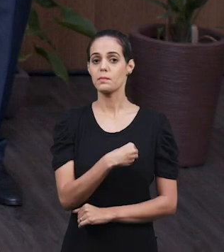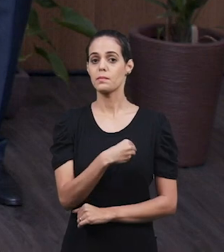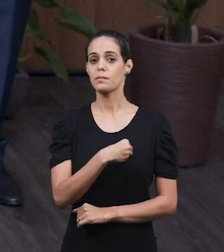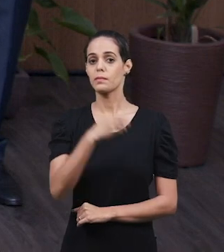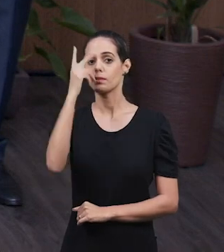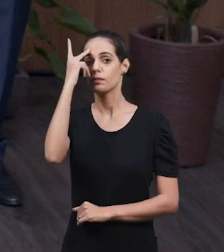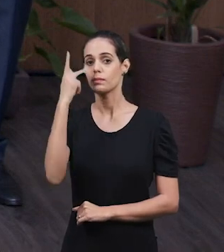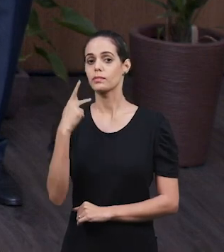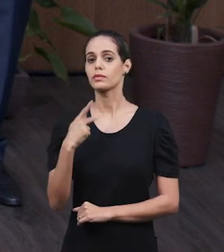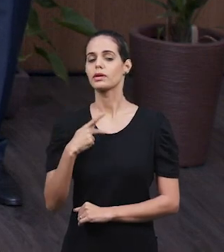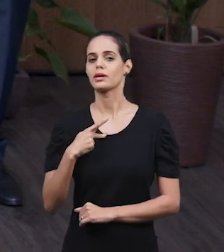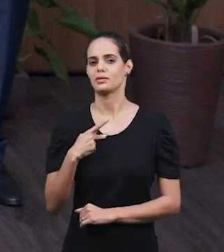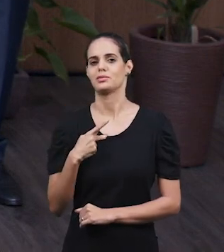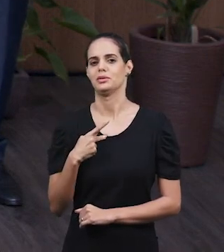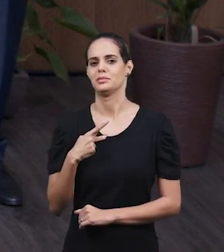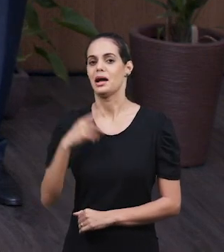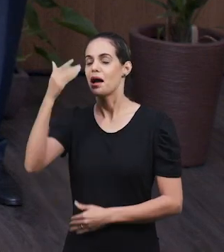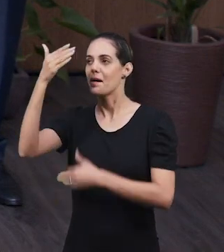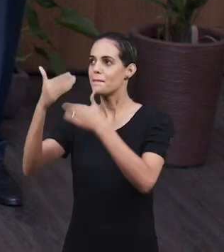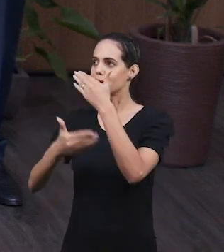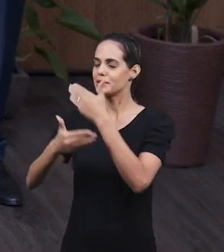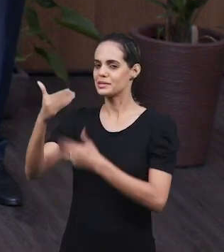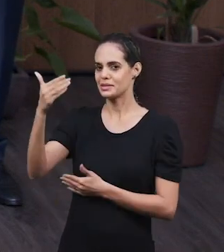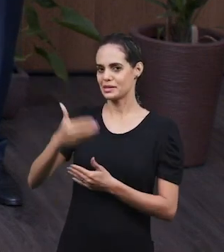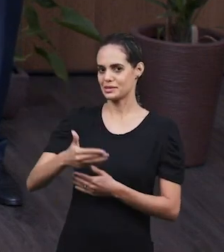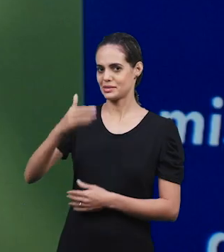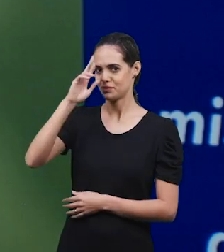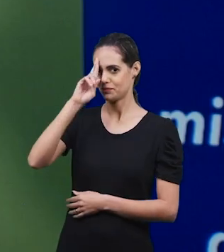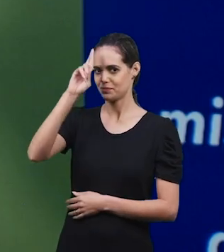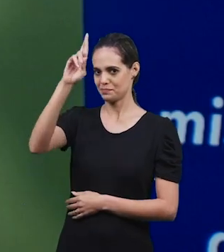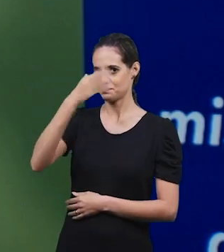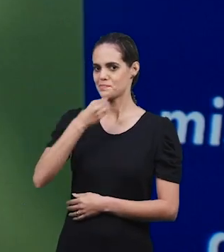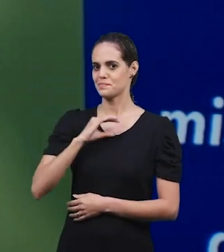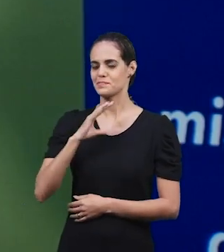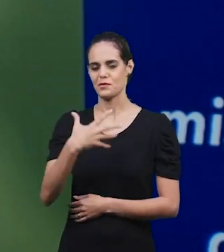le pécheur à la présence du Sauveur.